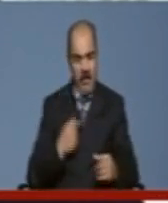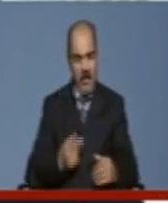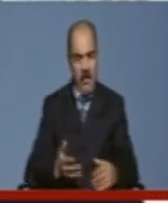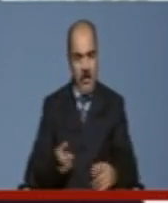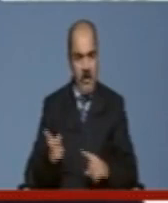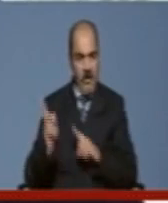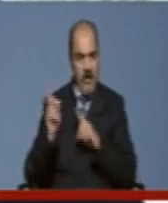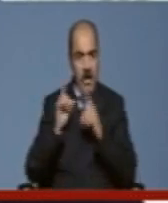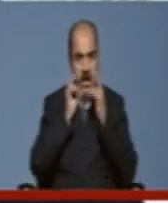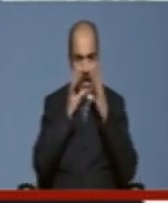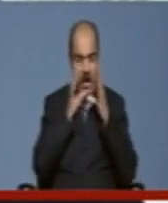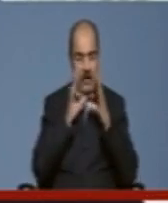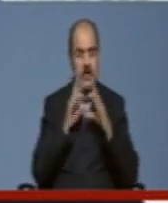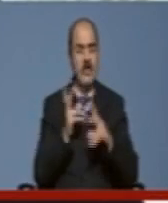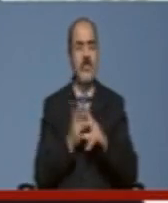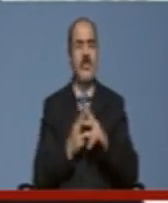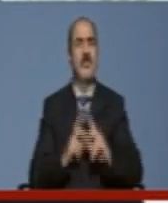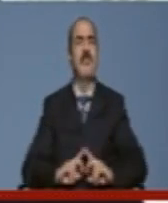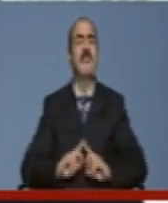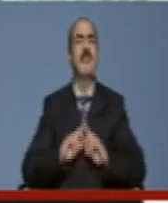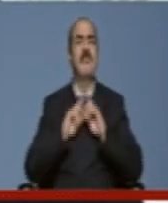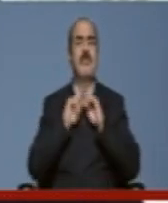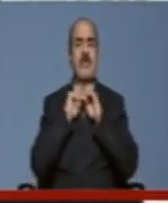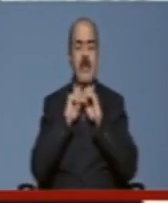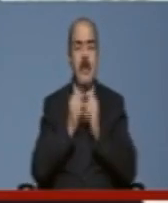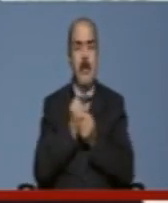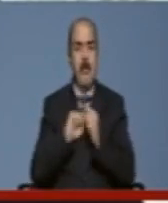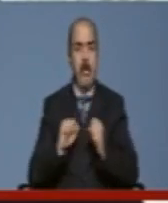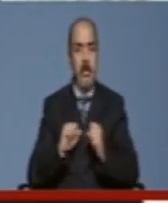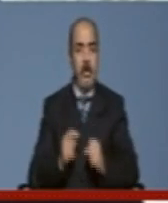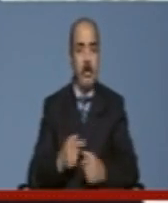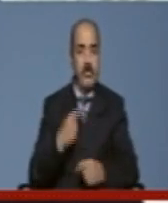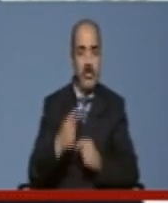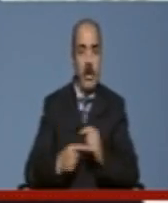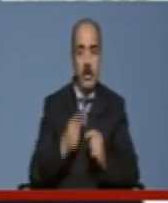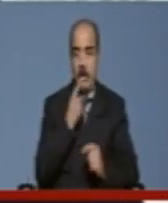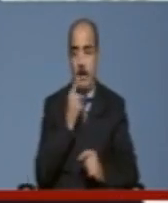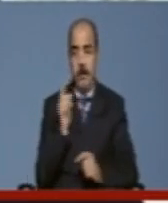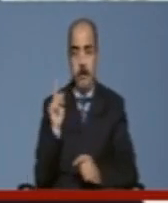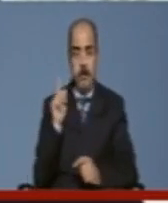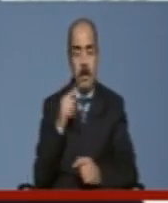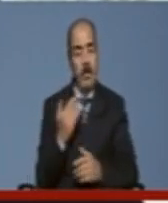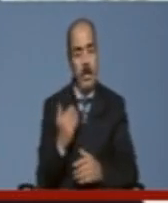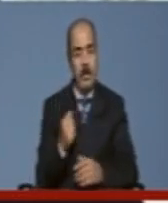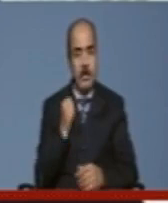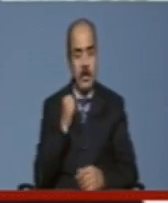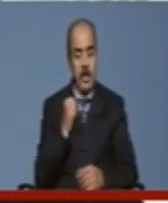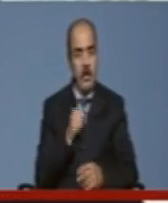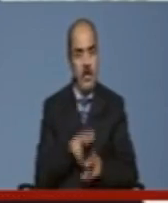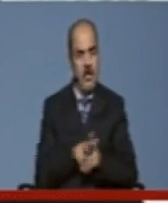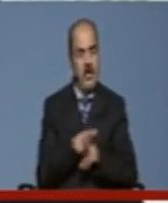لما فقد هذا الأمل ولما الممارسات اللي كانت موجودة خلال السنين الأخيرة اللي فاتت فيما يخص